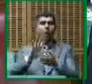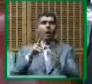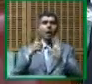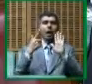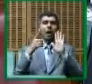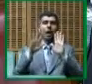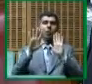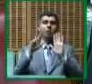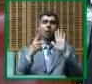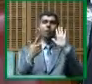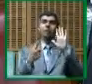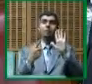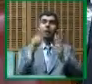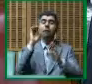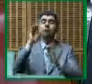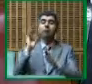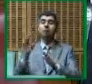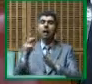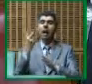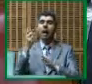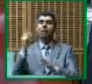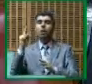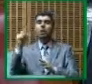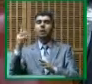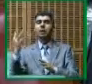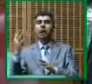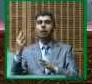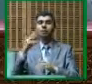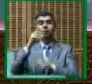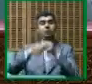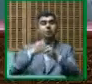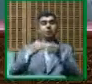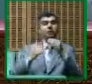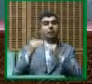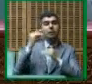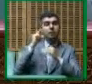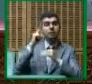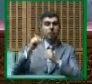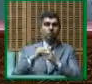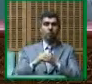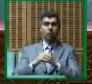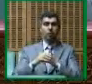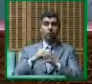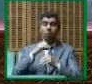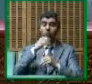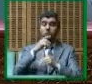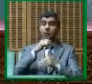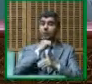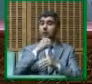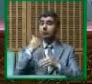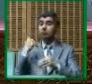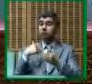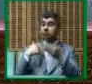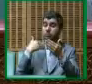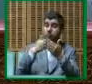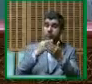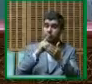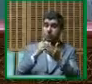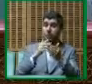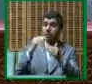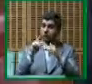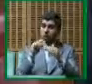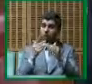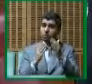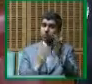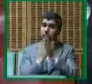من 75% من مجموع الواردات خلال سنة 2013. فإذا استثنينا المواد السالفة الذكر